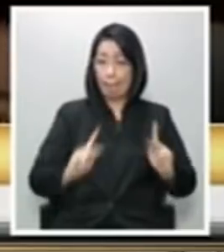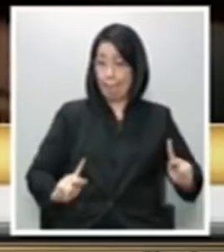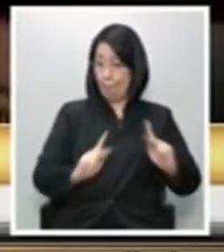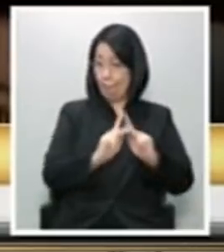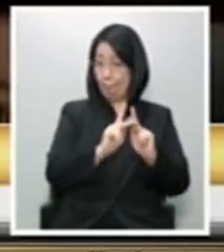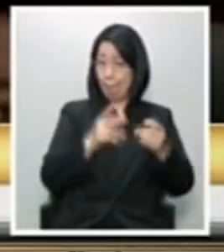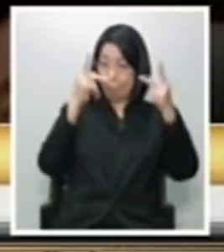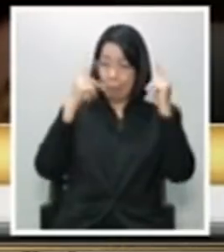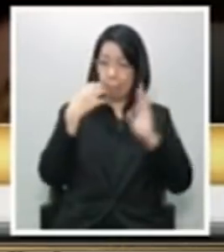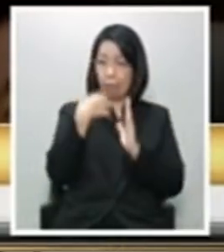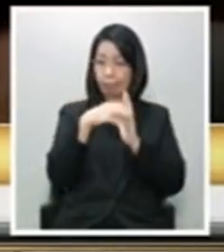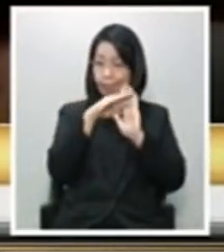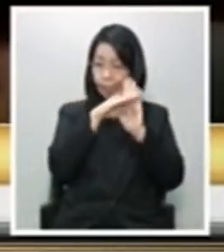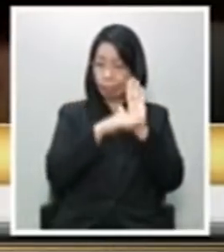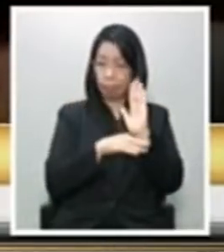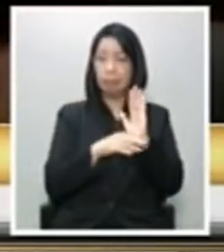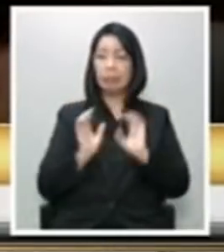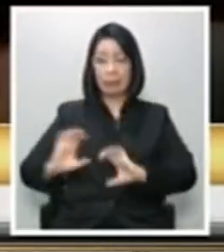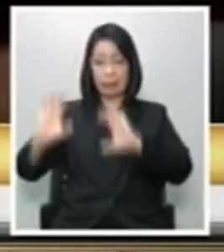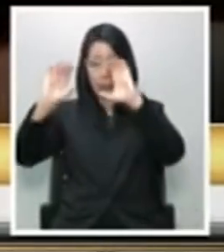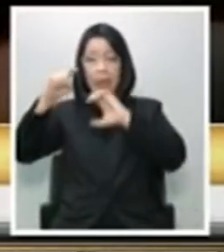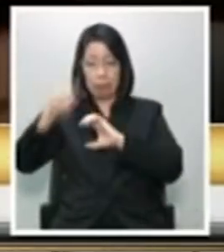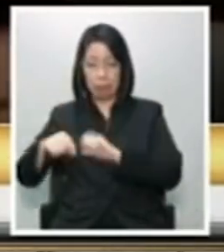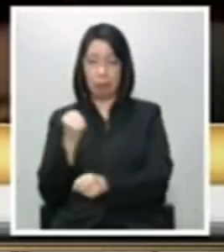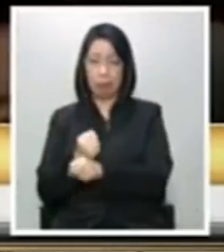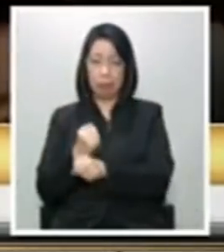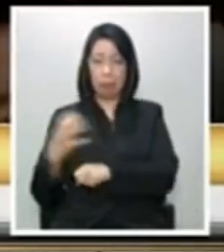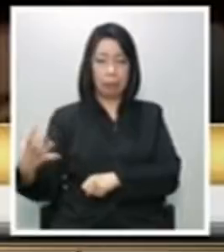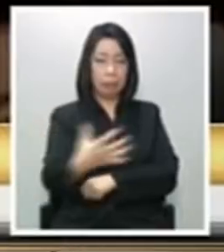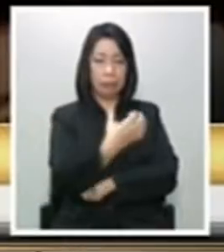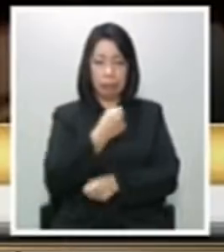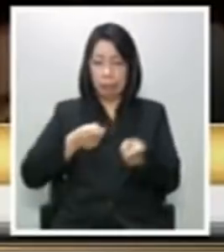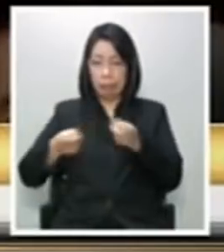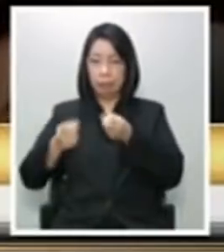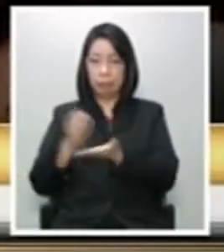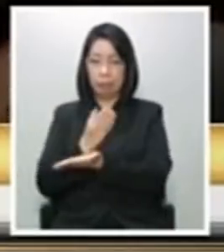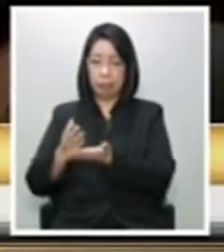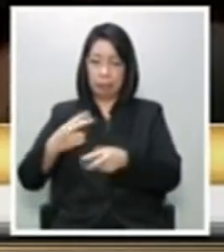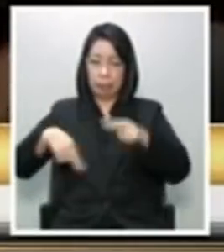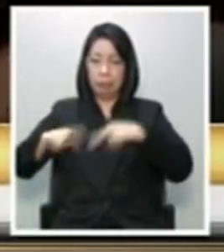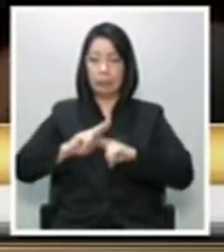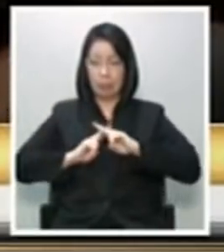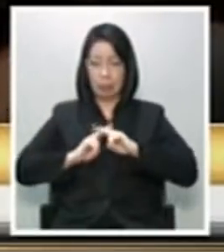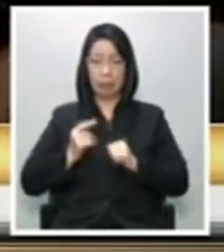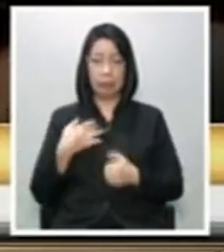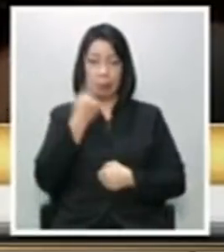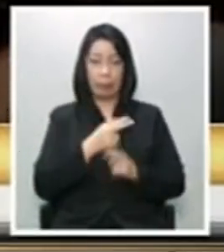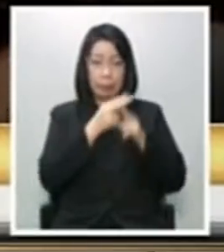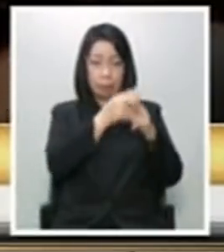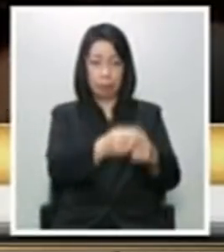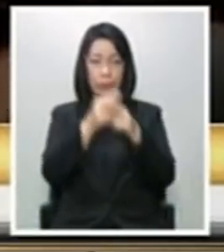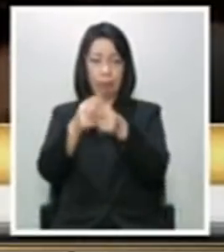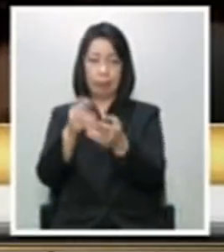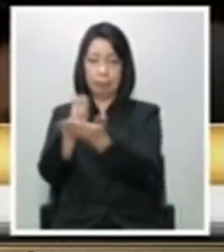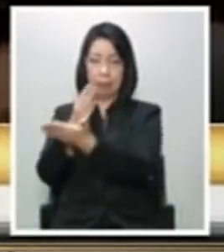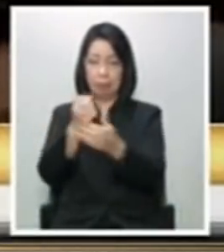ธานรัฐควรจัดการป่าไม้เสียเองไม่ควรปล่อยให้มือของเอกชนคนใดคนหนึ่ง